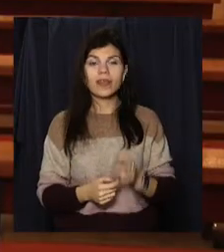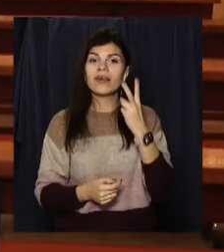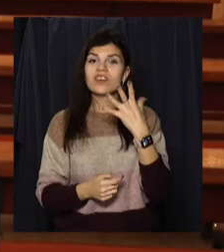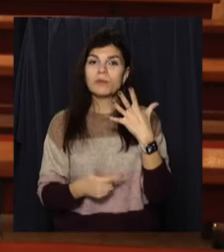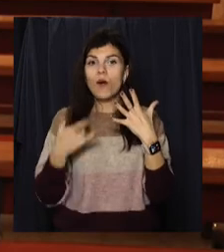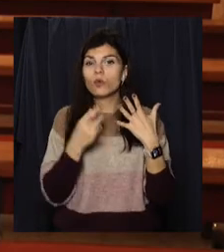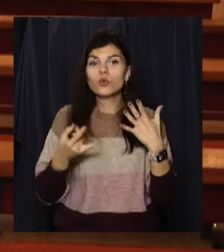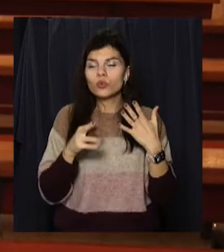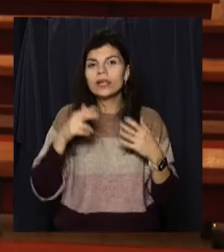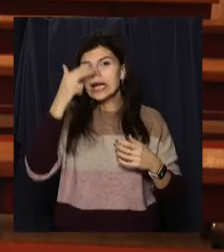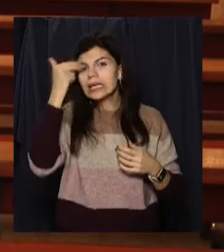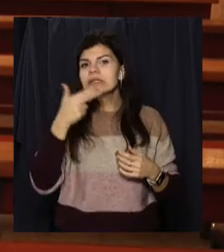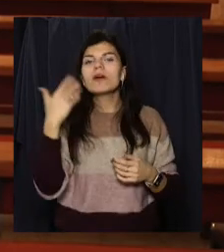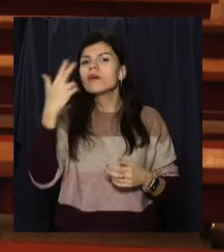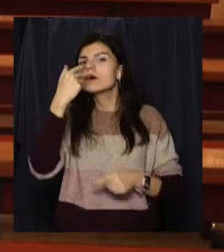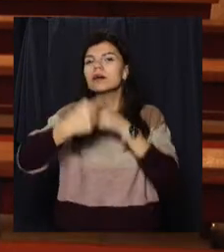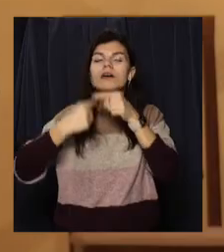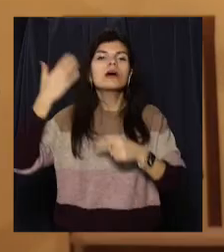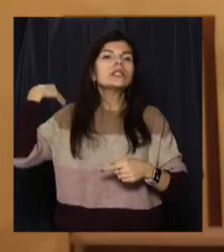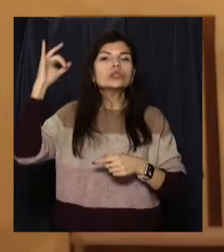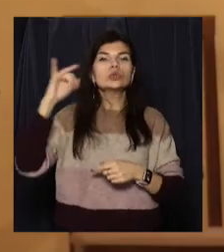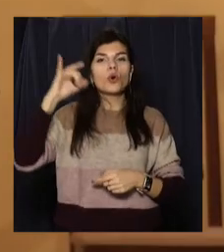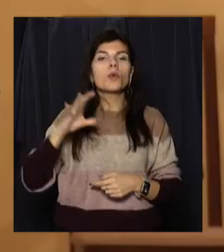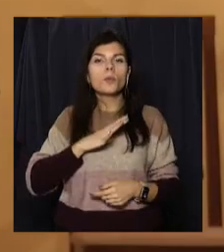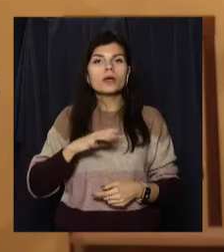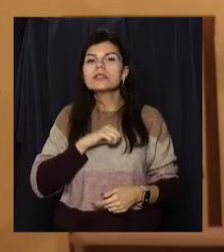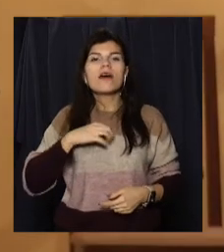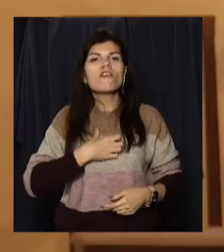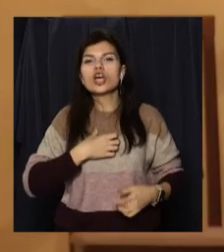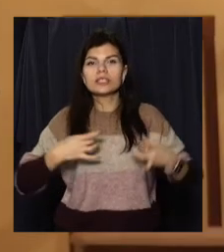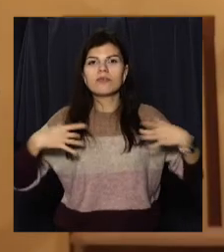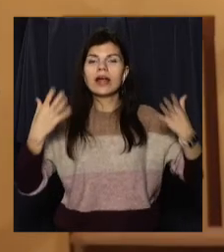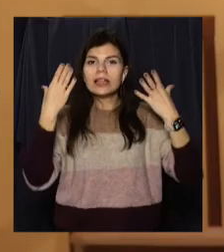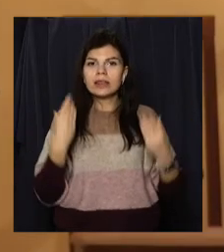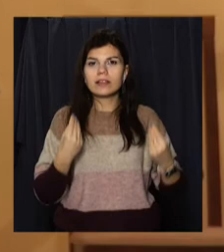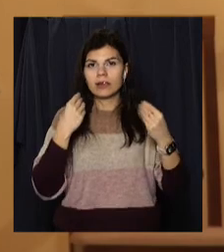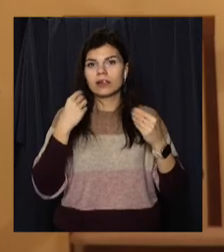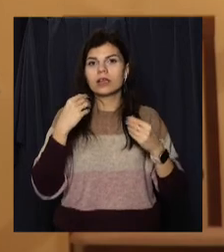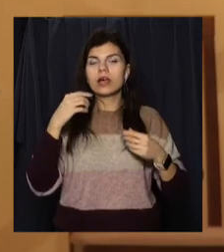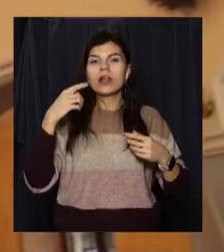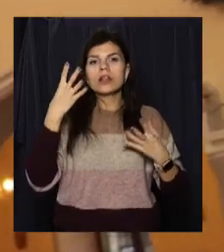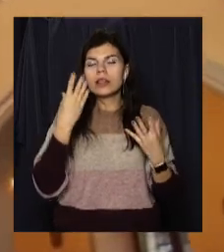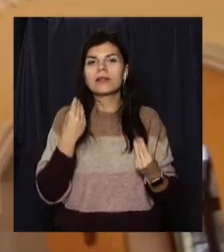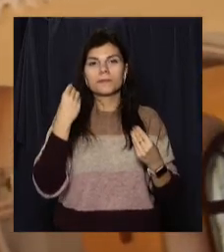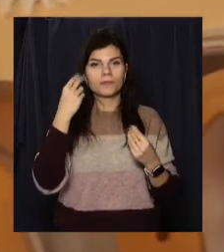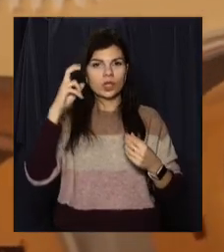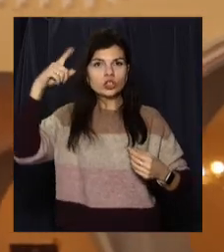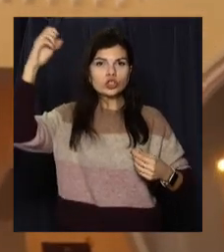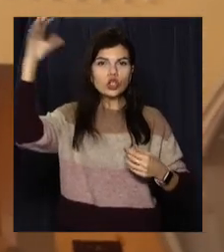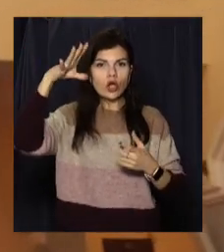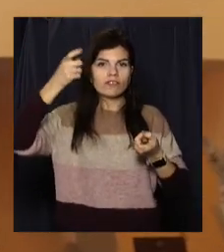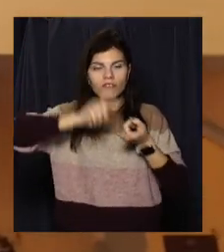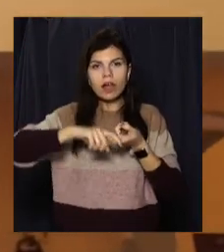25 грудня в Римській імперії традиційно відзначало одне із найважливіших свят – День непереможного сонця. Цей день був першим